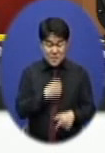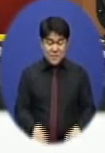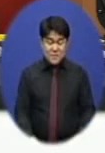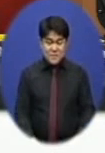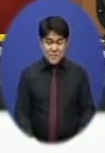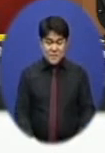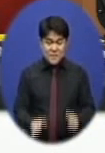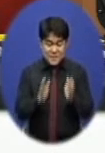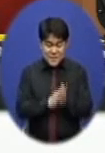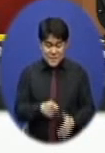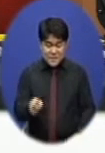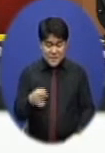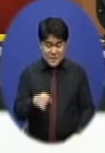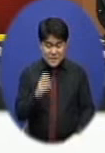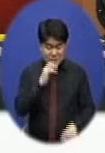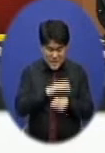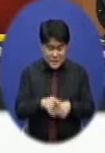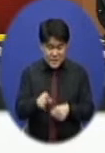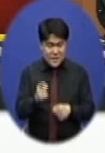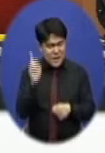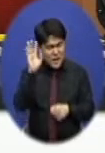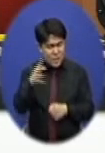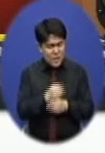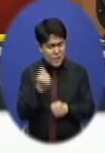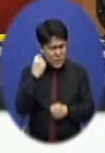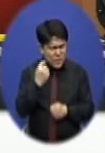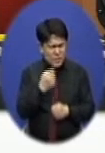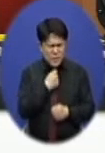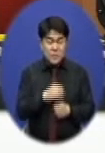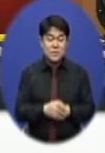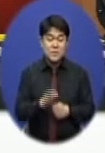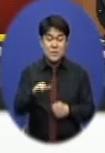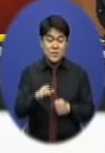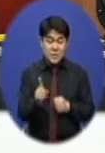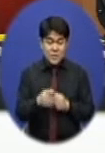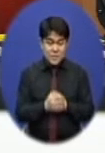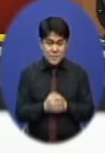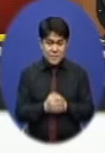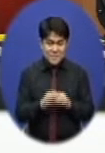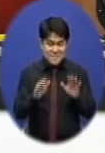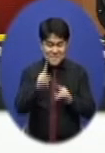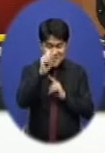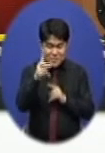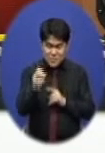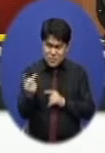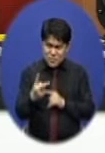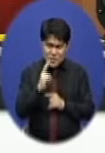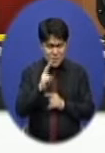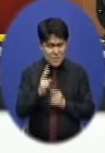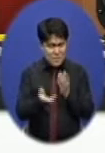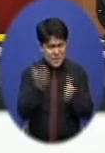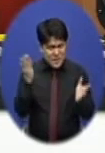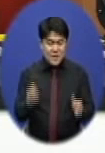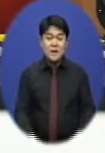노래를 잘한다고 그러셨죠? 노래 너무 잘해요. 아, 언제 한번 들어봐야 되는데. 네, 근데 꼭 예. 저기 이효정님하고는 안 맞아. 방학